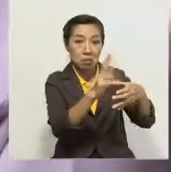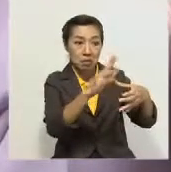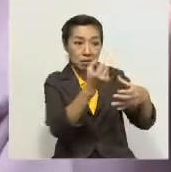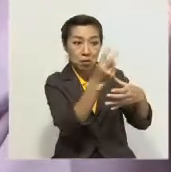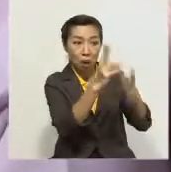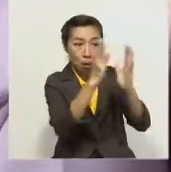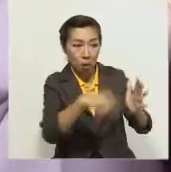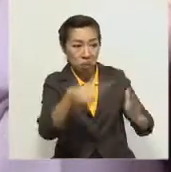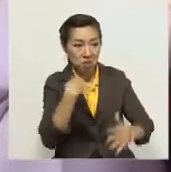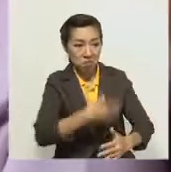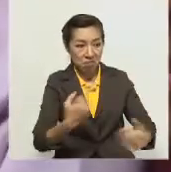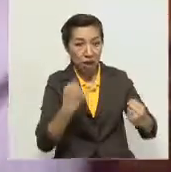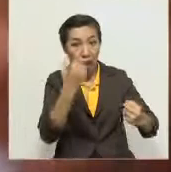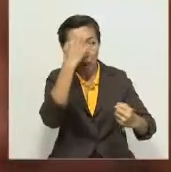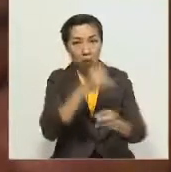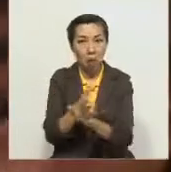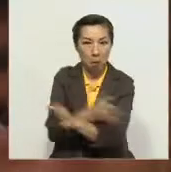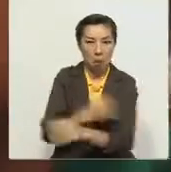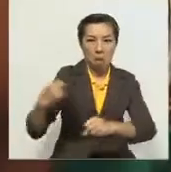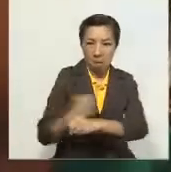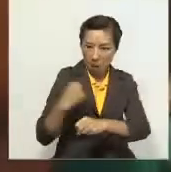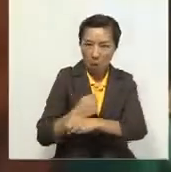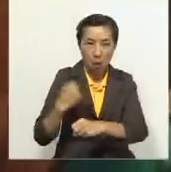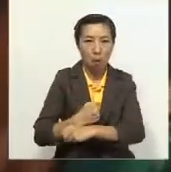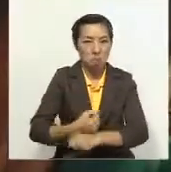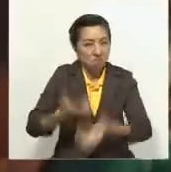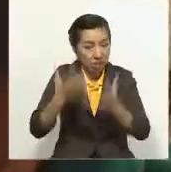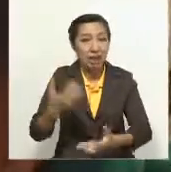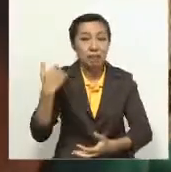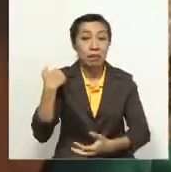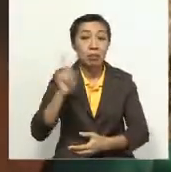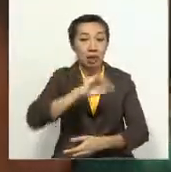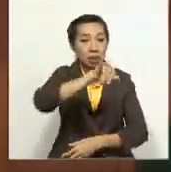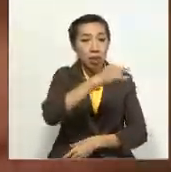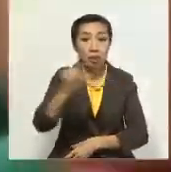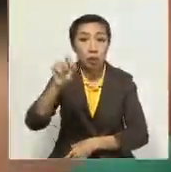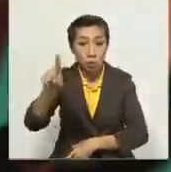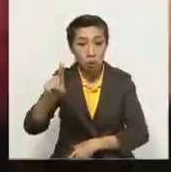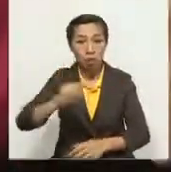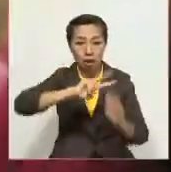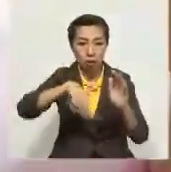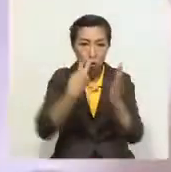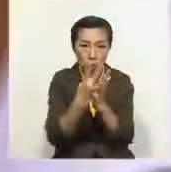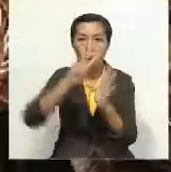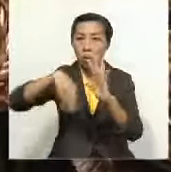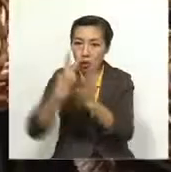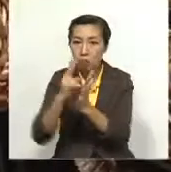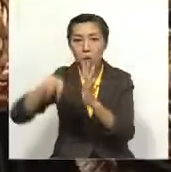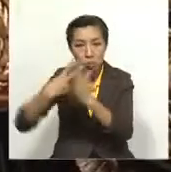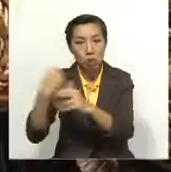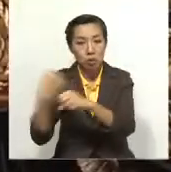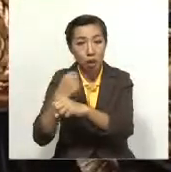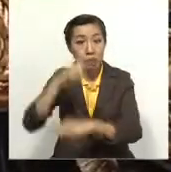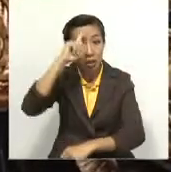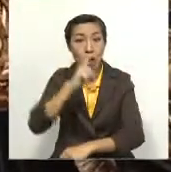ซ้อมกันหนักปกติการเป็นนักฟุตบอลของเขาเนี่ยซ้อมหนักอย่างเล่าให้ฟังว่าจันทร์ถึงศุกร์เนี่ยซ้อม2ชั่วโมงเสาร์อาทิตย์4ชั่วโม